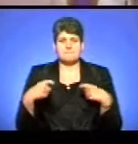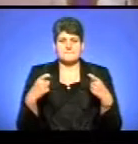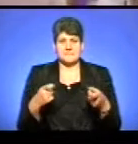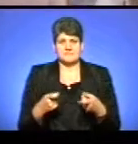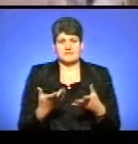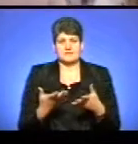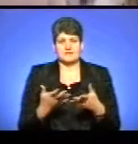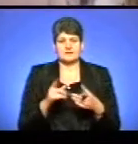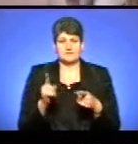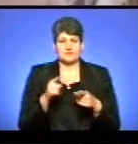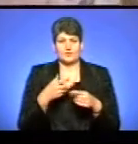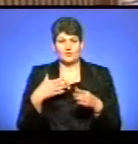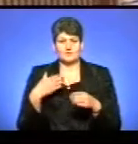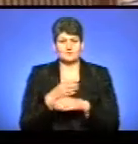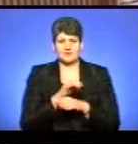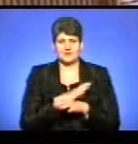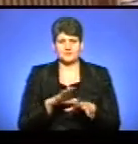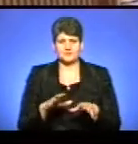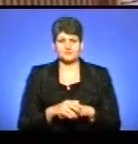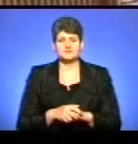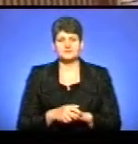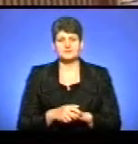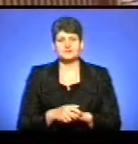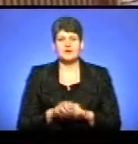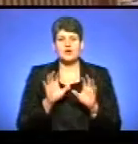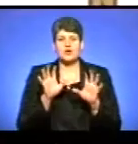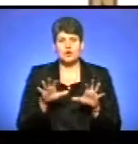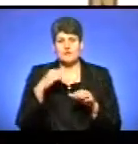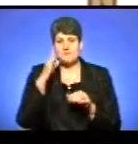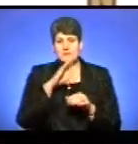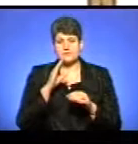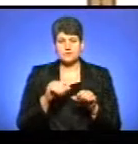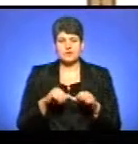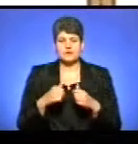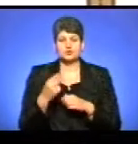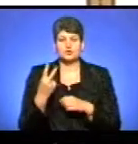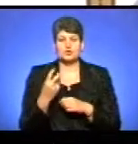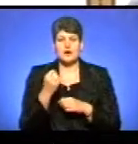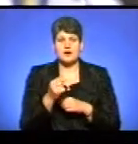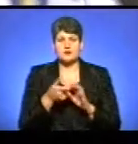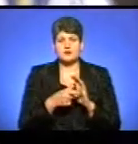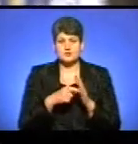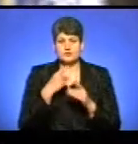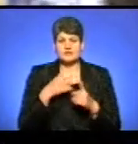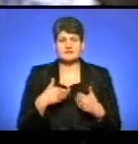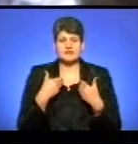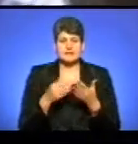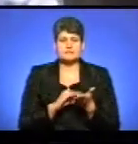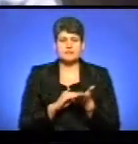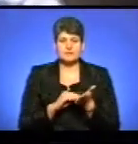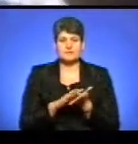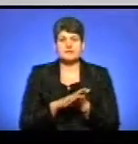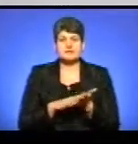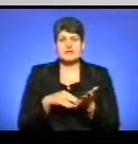не так, щоб нікого не вбивали. Голова батьківського комітету 2-го А-класу каже, зверталися з письмовими